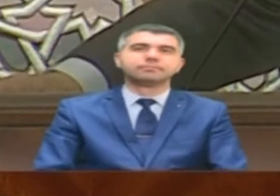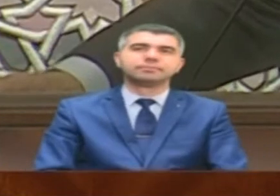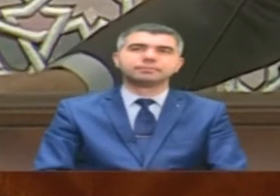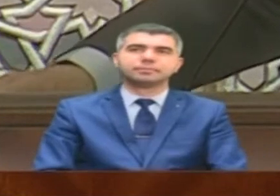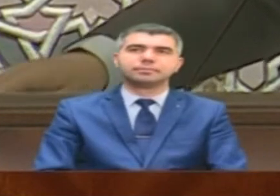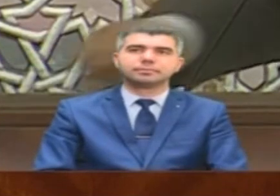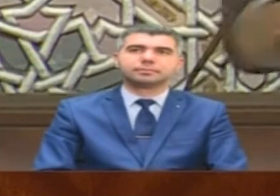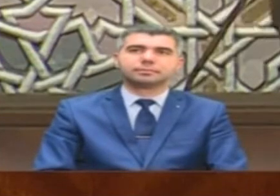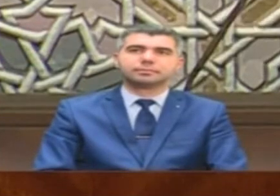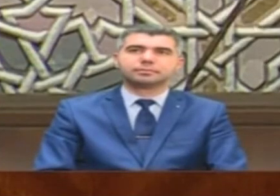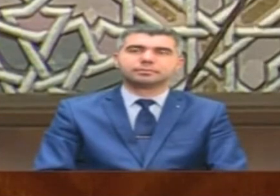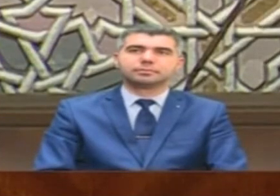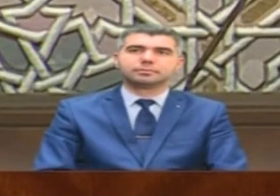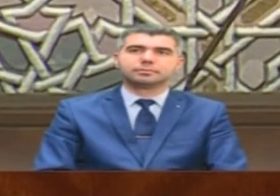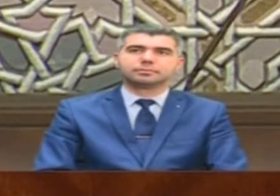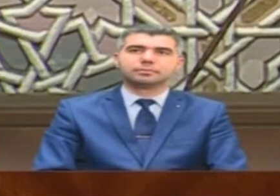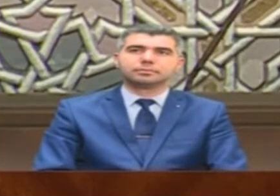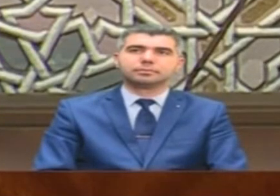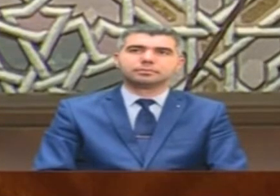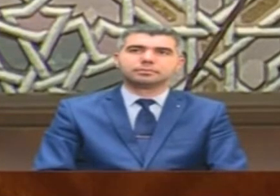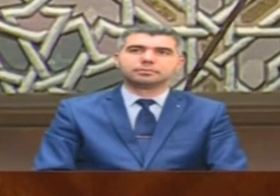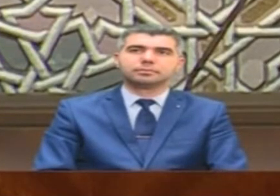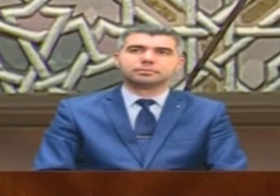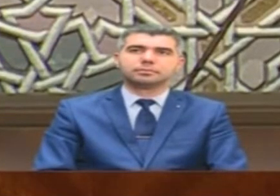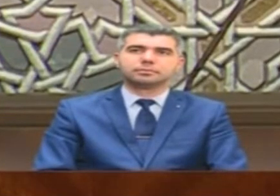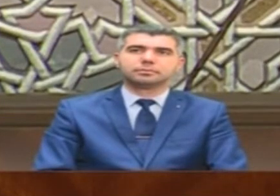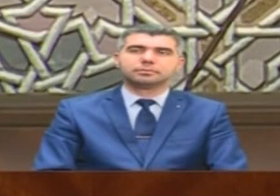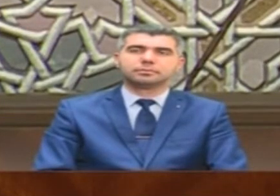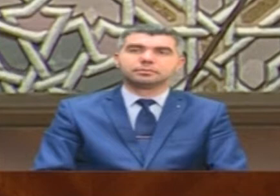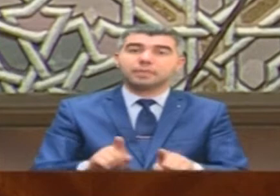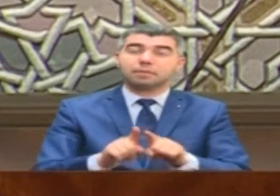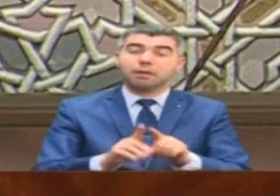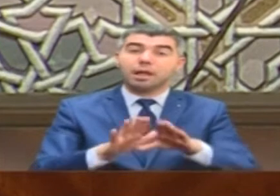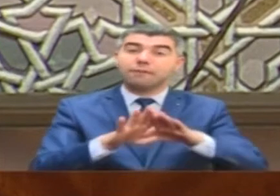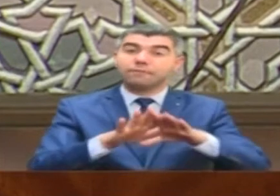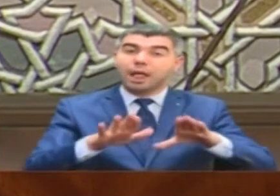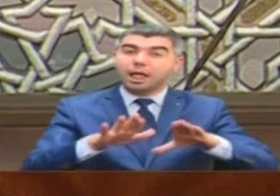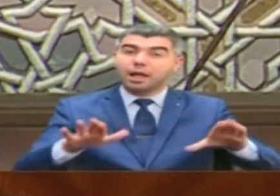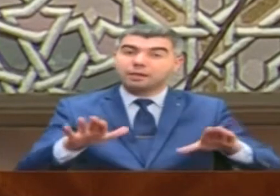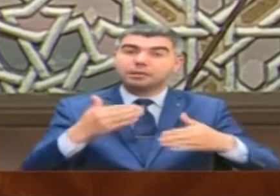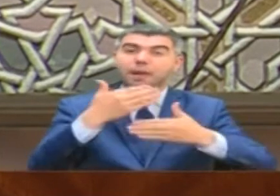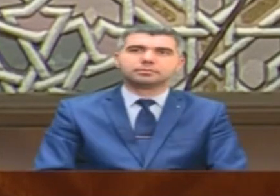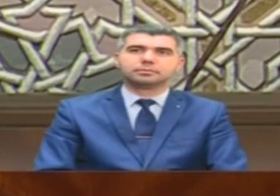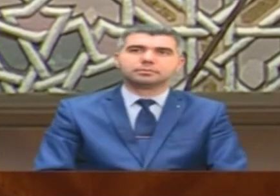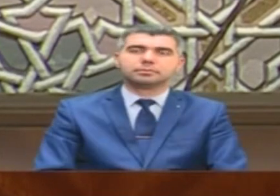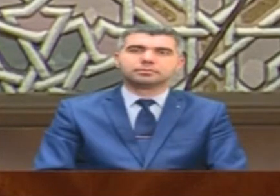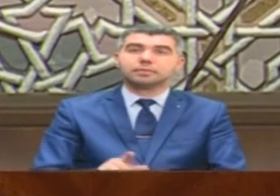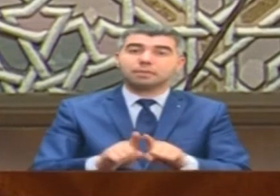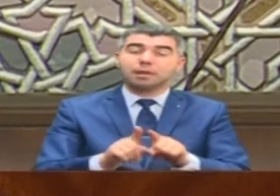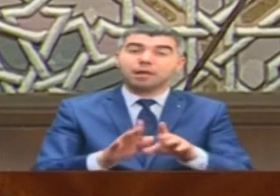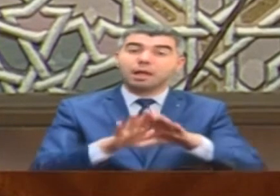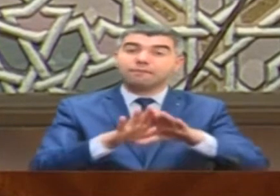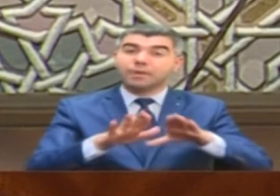الأرضية المخصصة لبناء هذه الكلية متعددة التخصصات بواحد المساحة سيد الرئيس من فضلكم سيد مديان